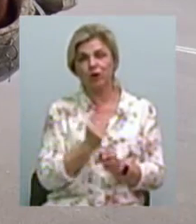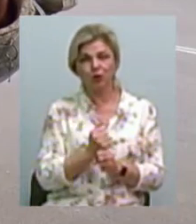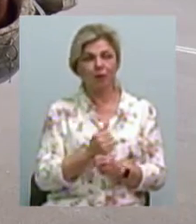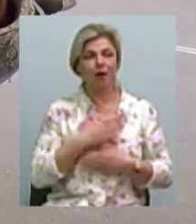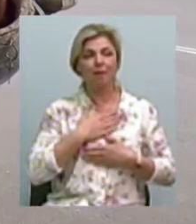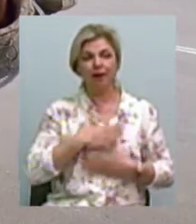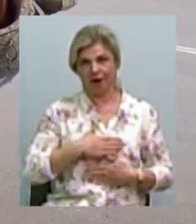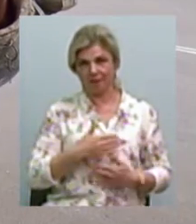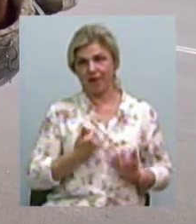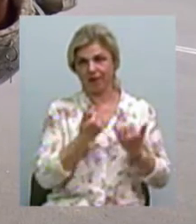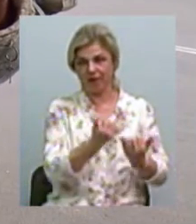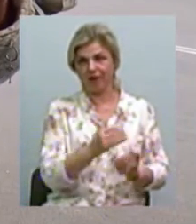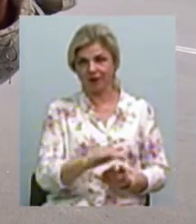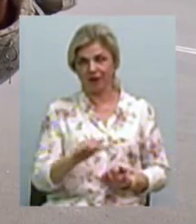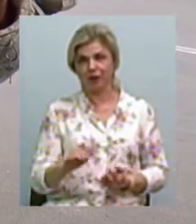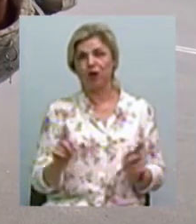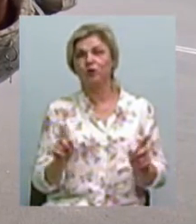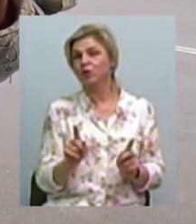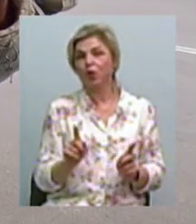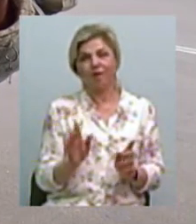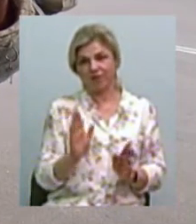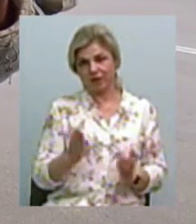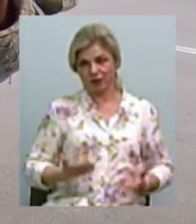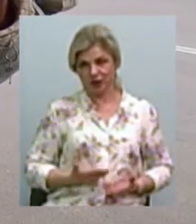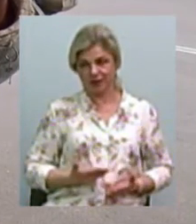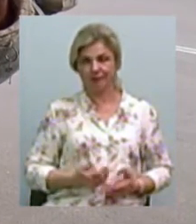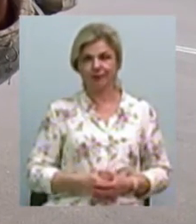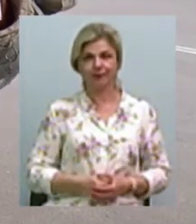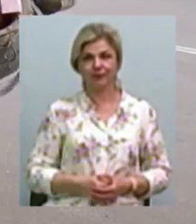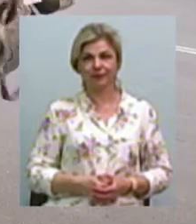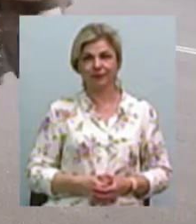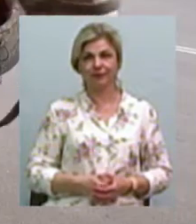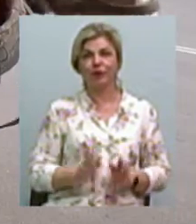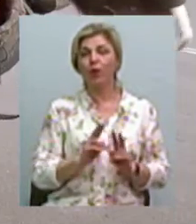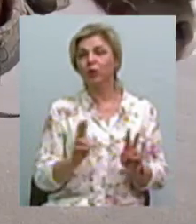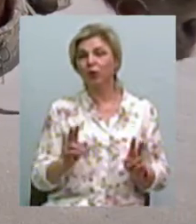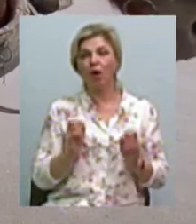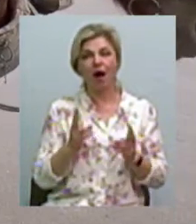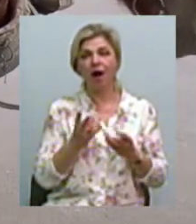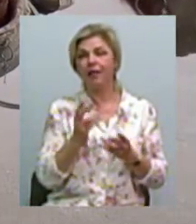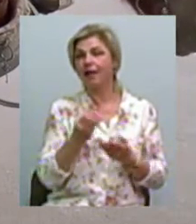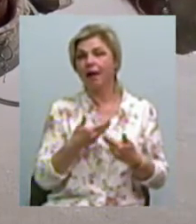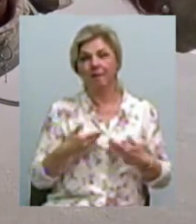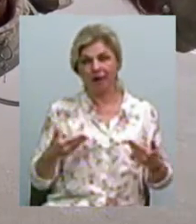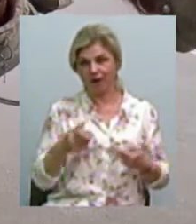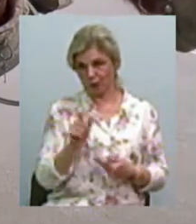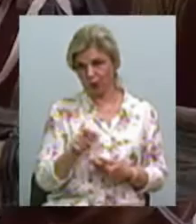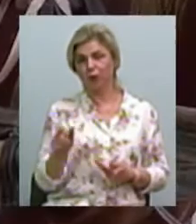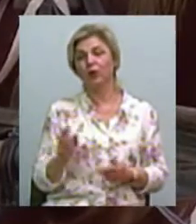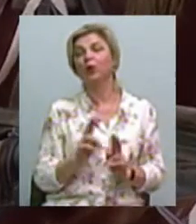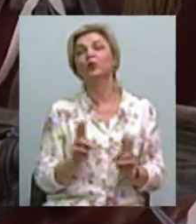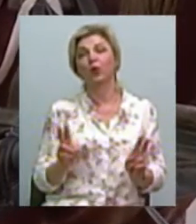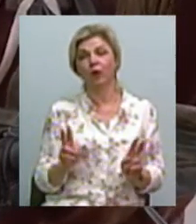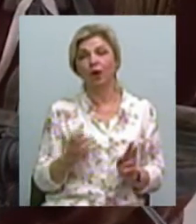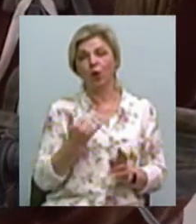давати цим діткам, хоч що-небудь в цій житті. А так же, а хто як не ми, не люди, хто? У